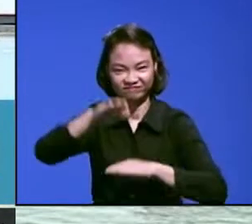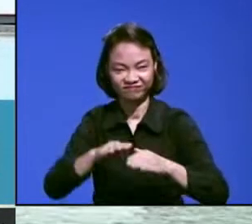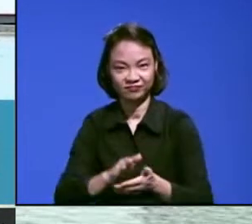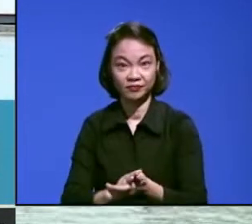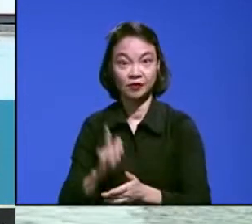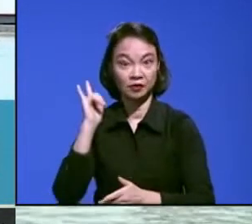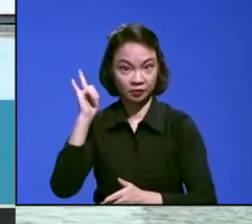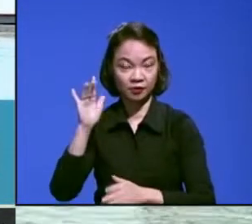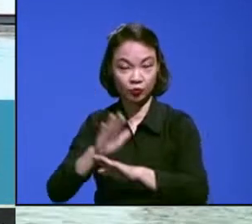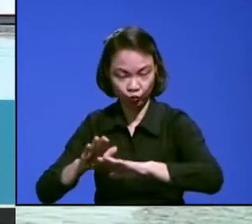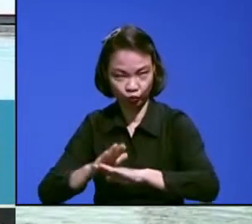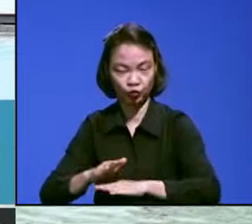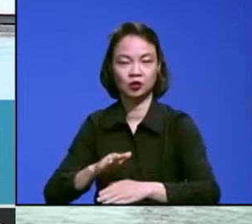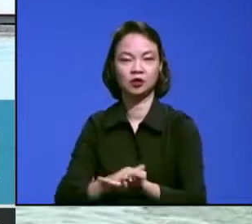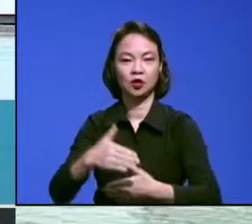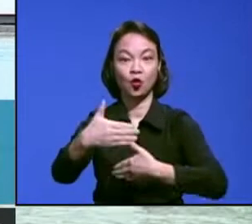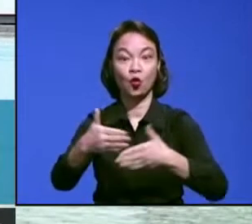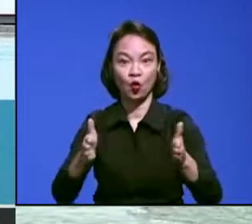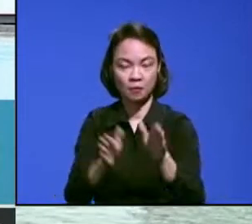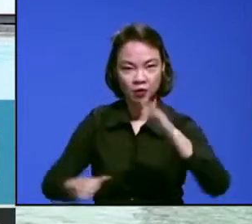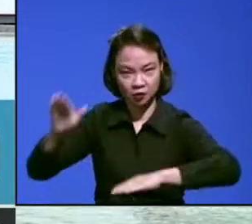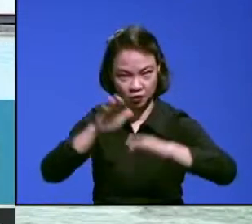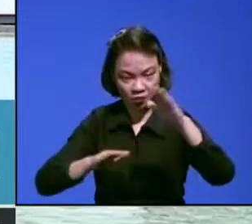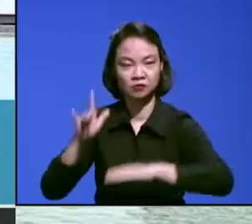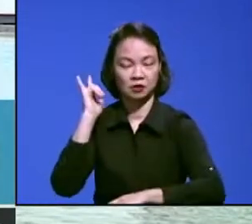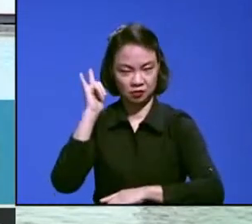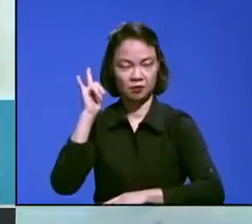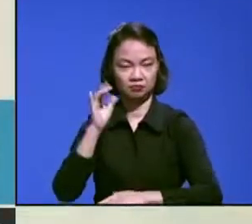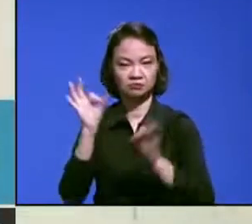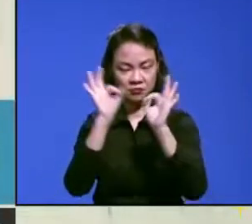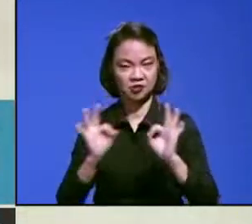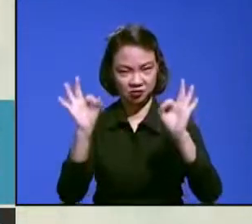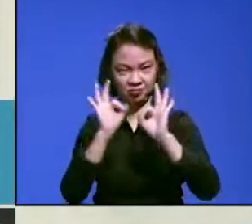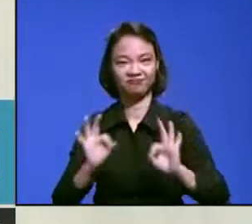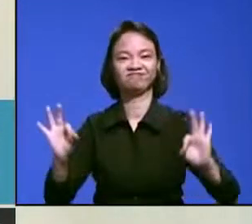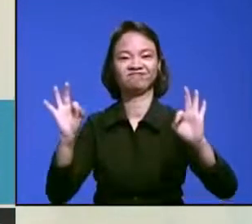tetap harus dilakukan. Sederhananya membersihkan dari daun-daun yang jatuh.